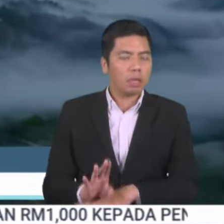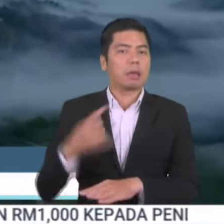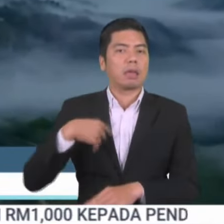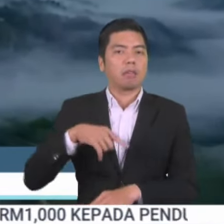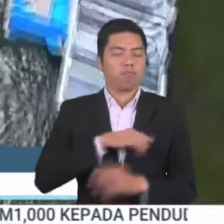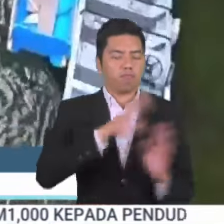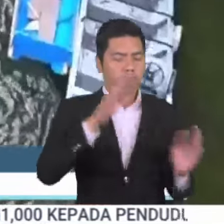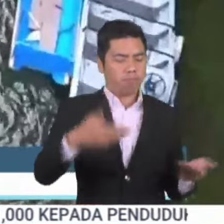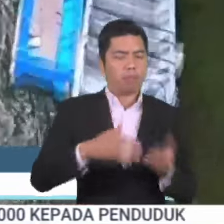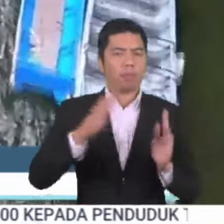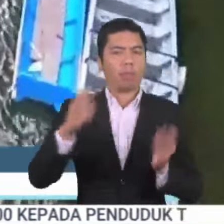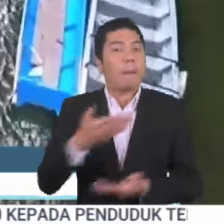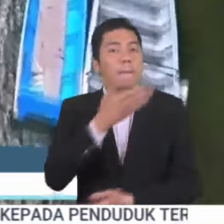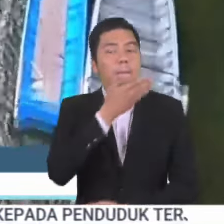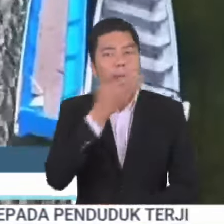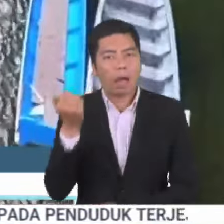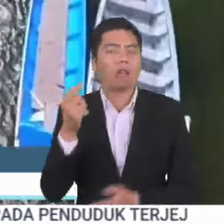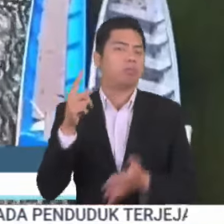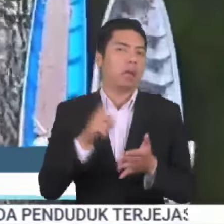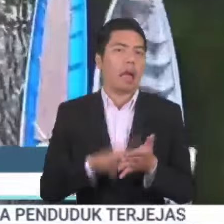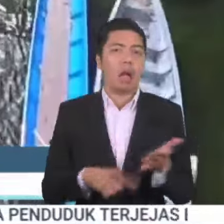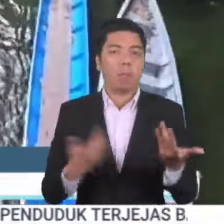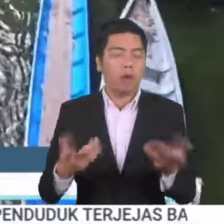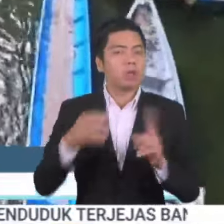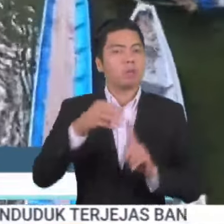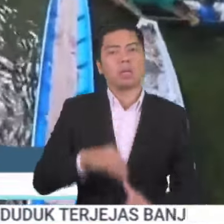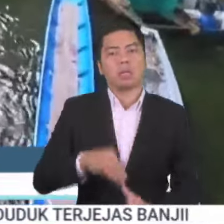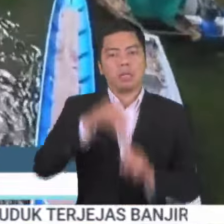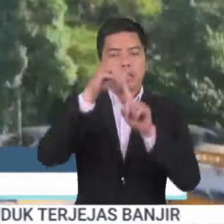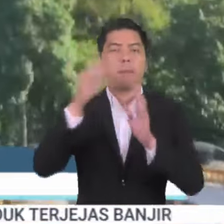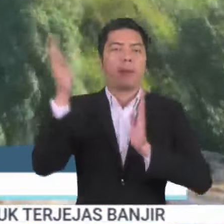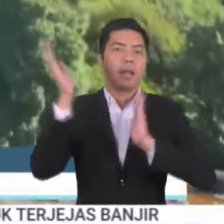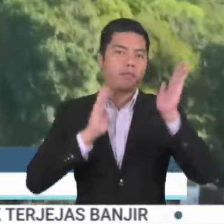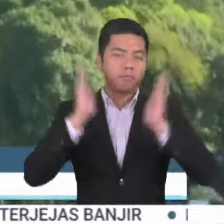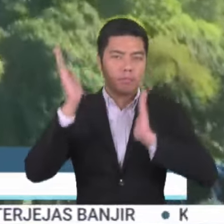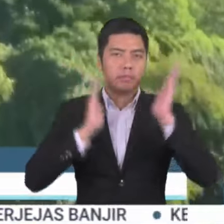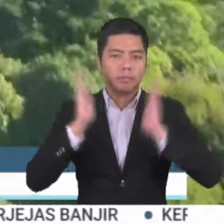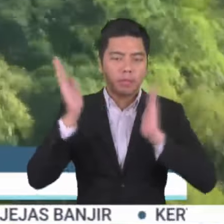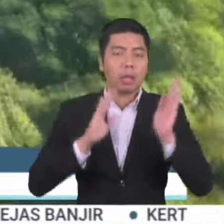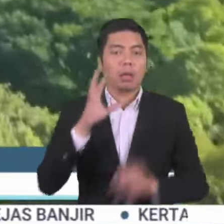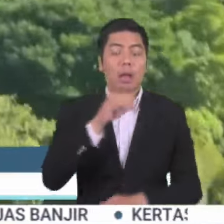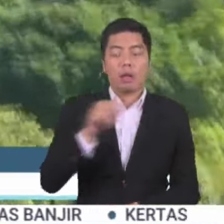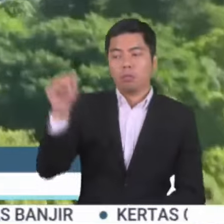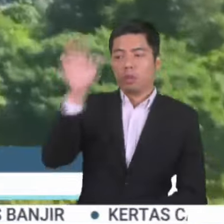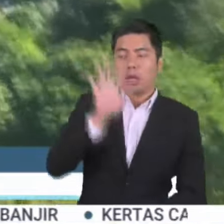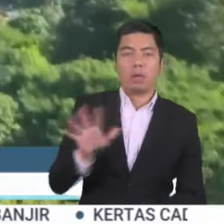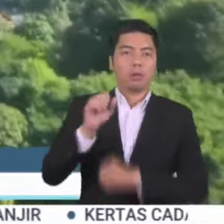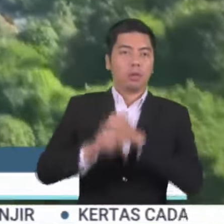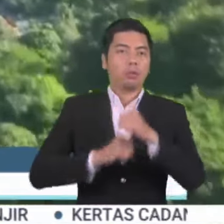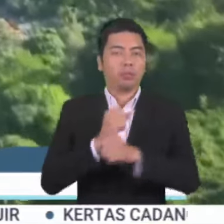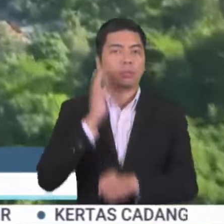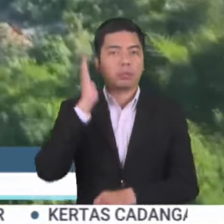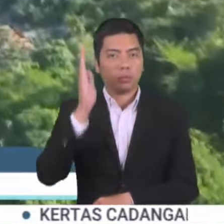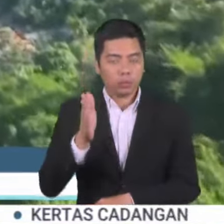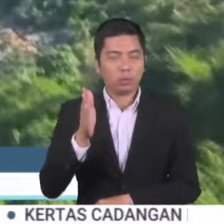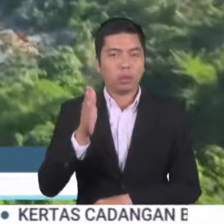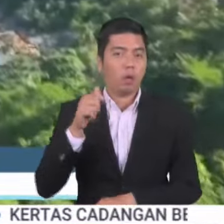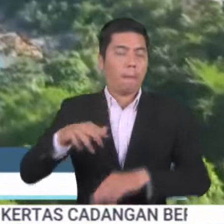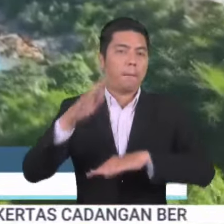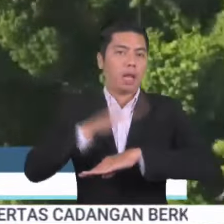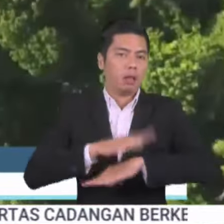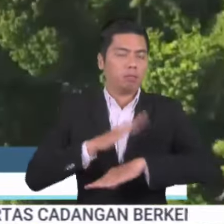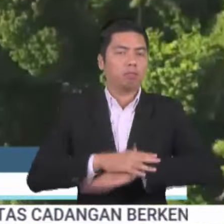lebih baik apakah sebenarnya keistimewaan seni budaya kita. Dan ASEAN pada tahun depan adalah satu platform